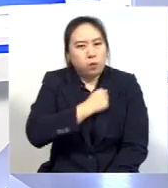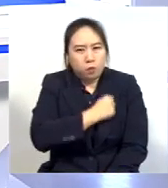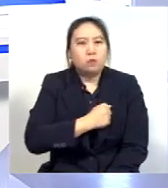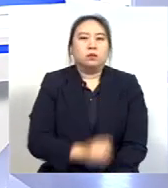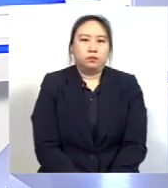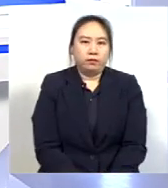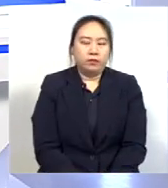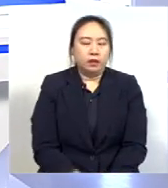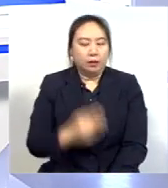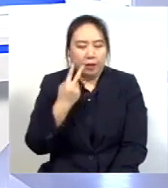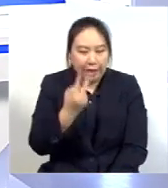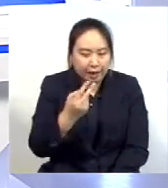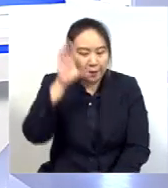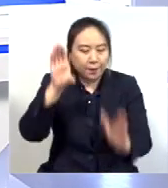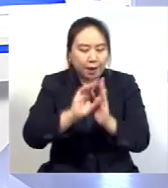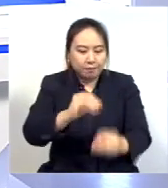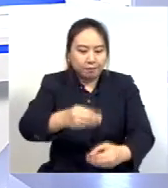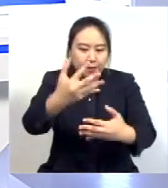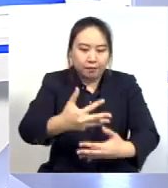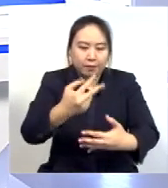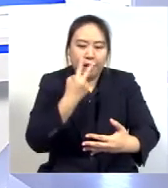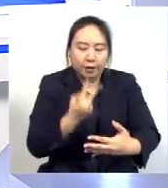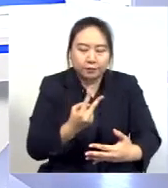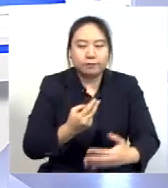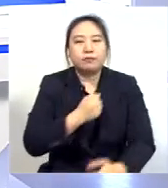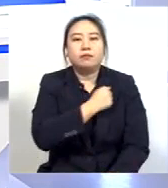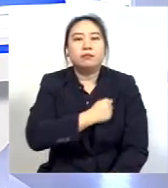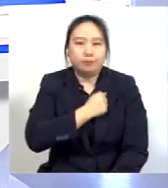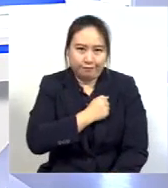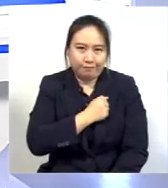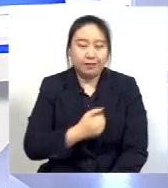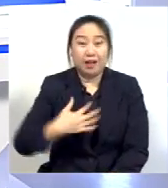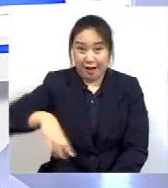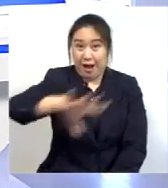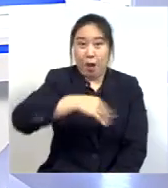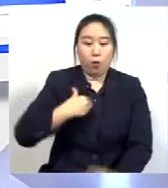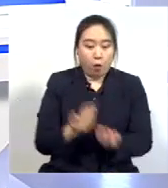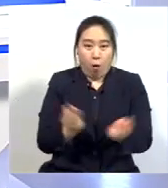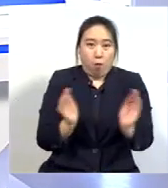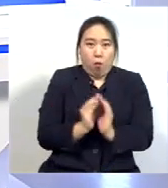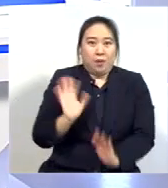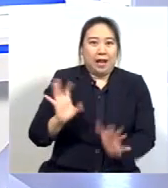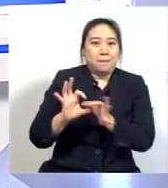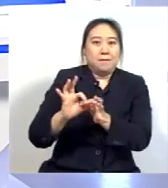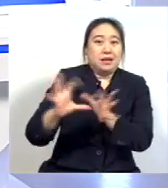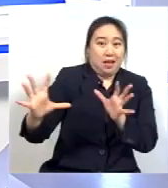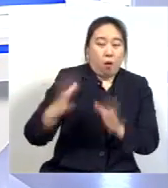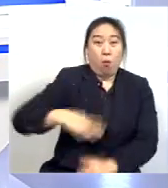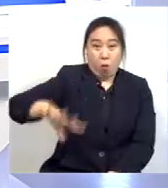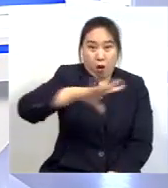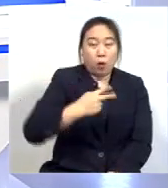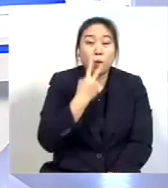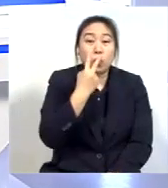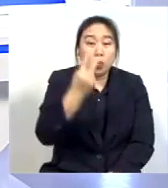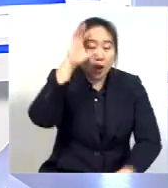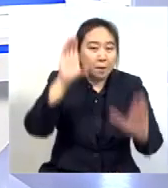กย้ำความรู้สึกคือเอาถ้าพูดกันจริงๆอ่ะไม่ใช่แค่ครอบครัวขนาดเราที่ไม่ได้เป็นส่วนหนึ่งของครอบครัวพวกเราดูพวกเรา